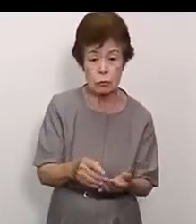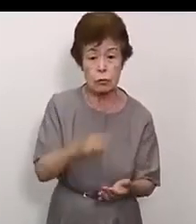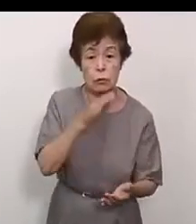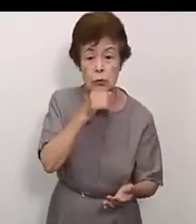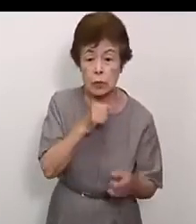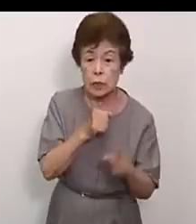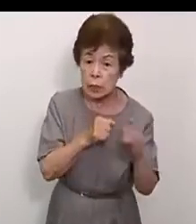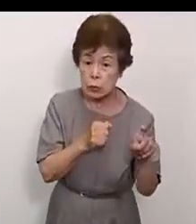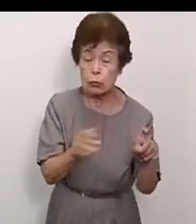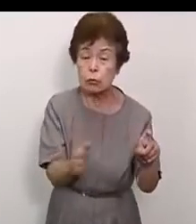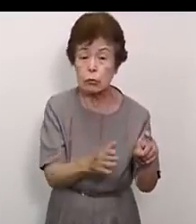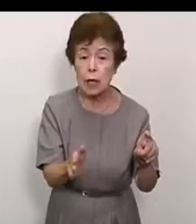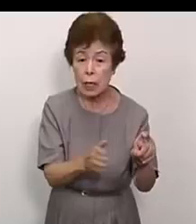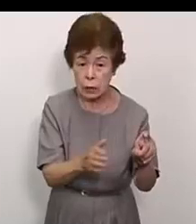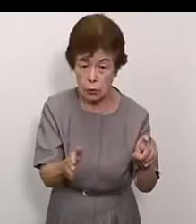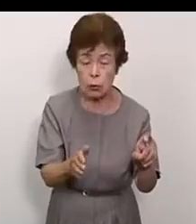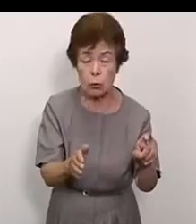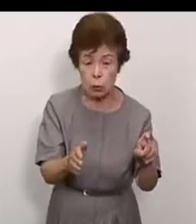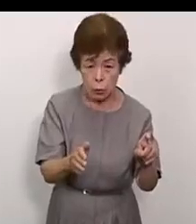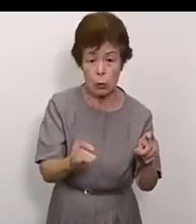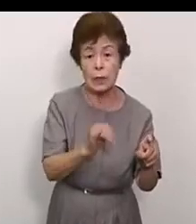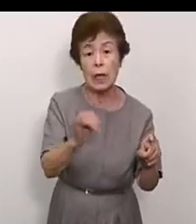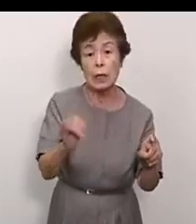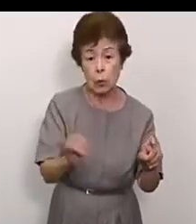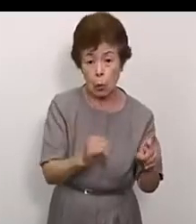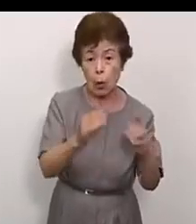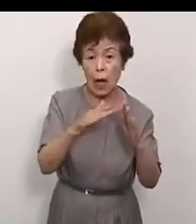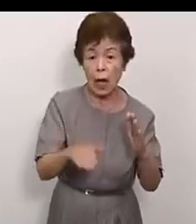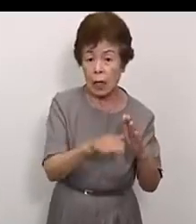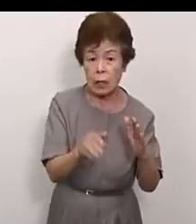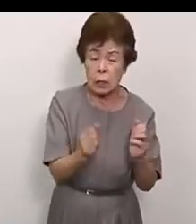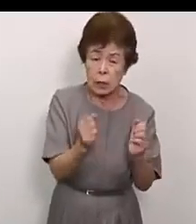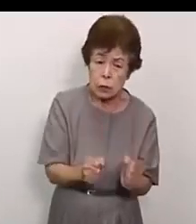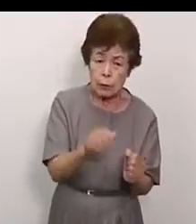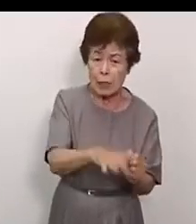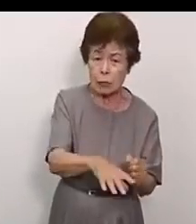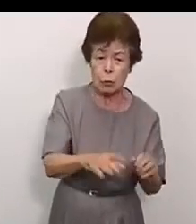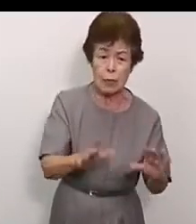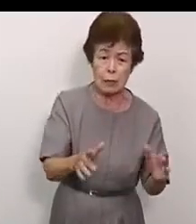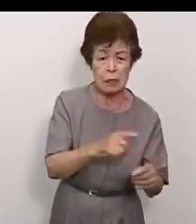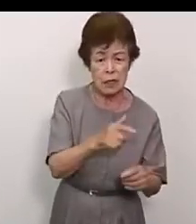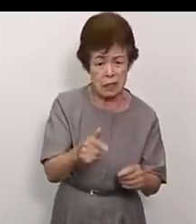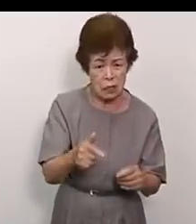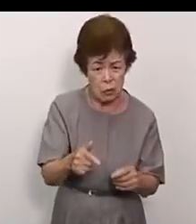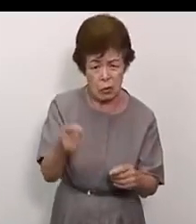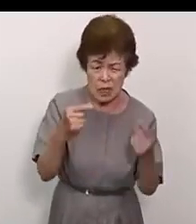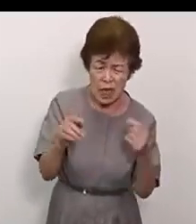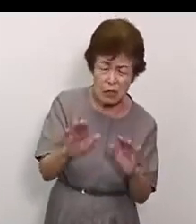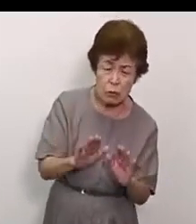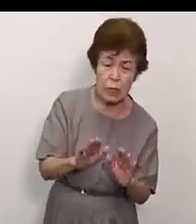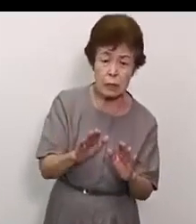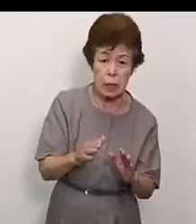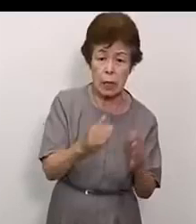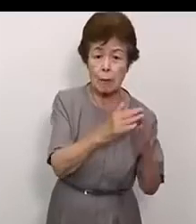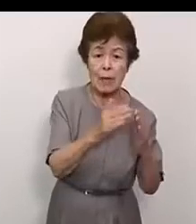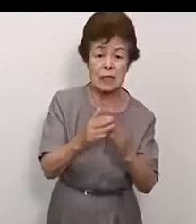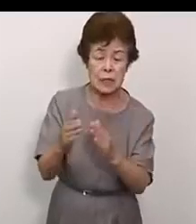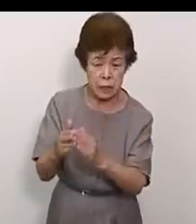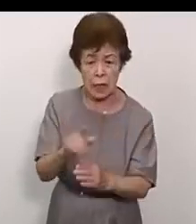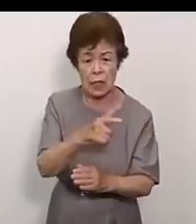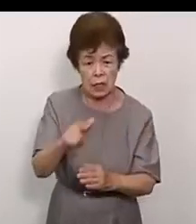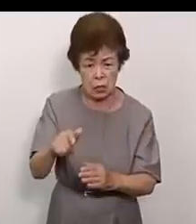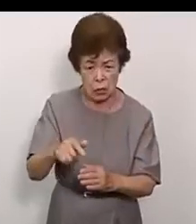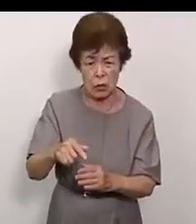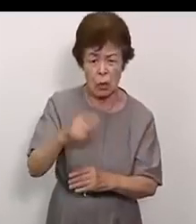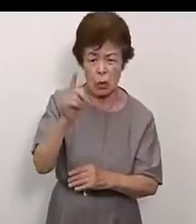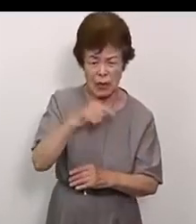うん、まあ、勝手に居場所がなくなって、 はい、 被害に遭って、で街に出て、まあ、性的な搾取に遭ってしまうという現実